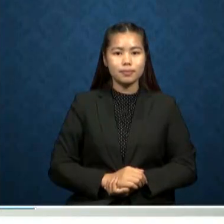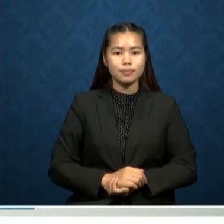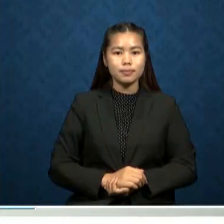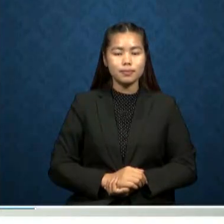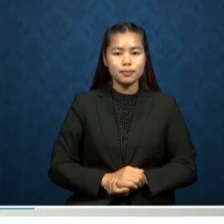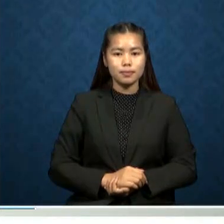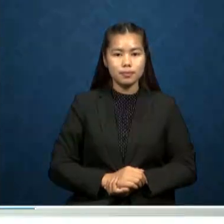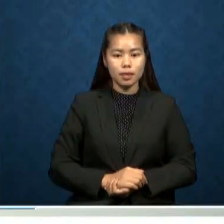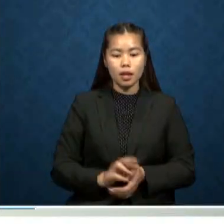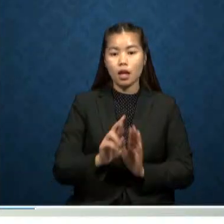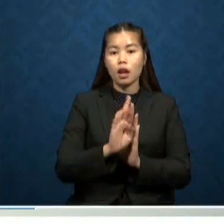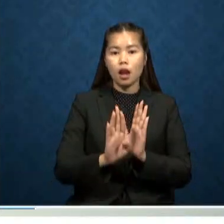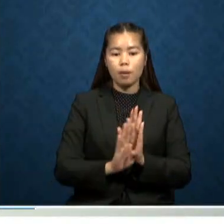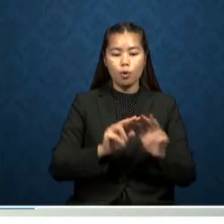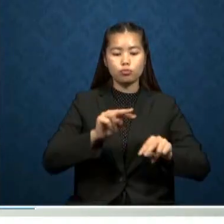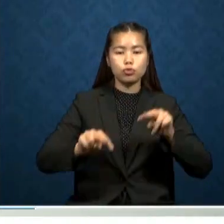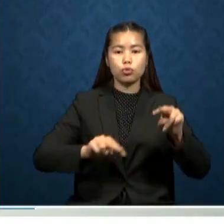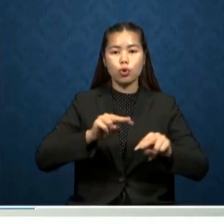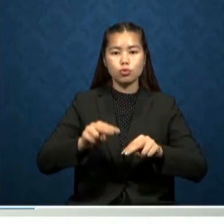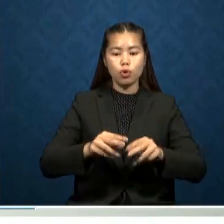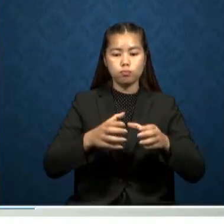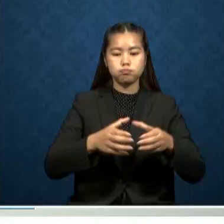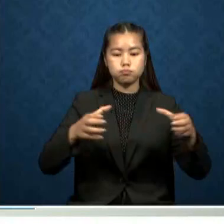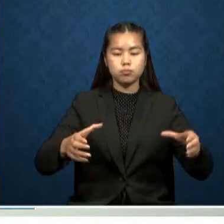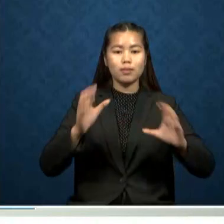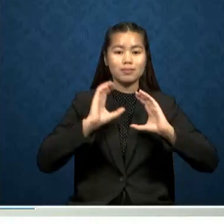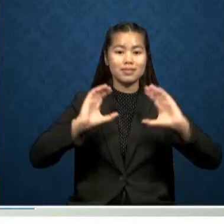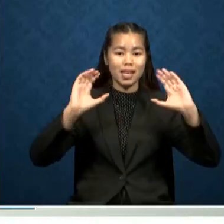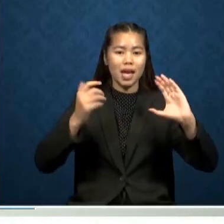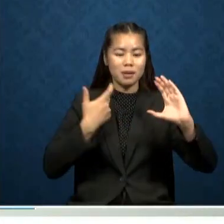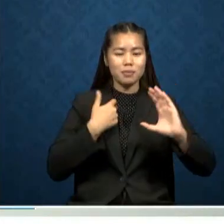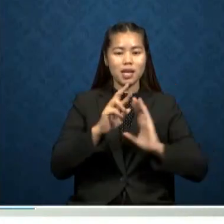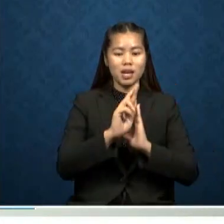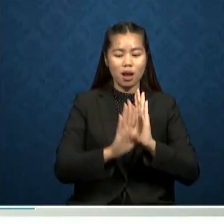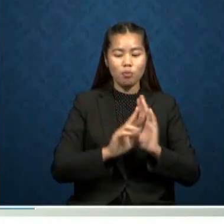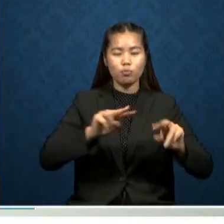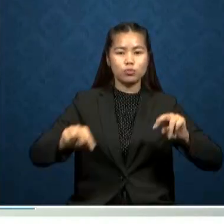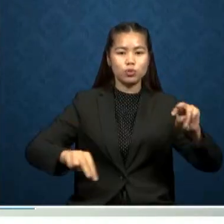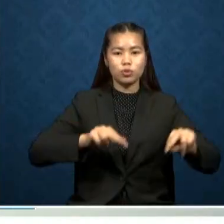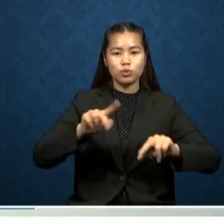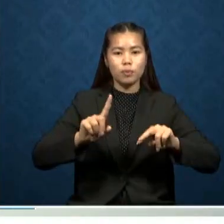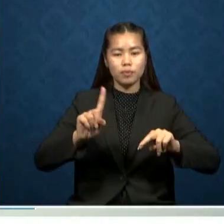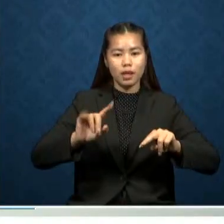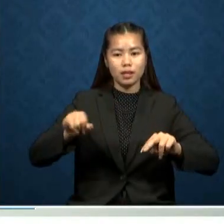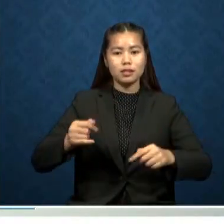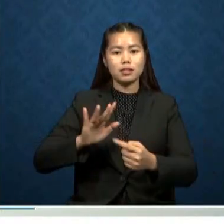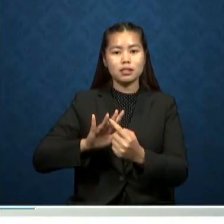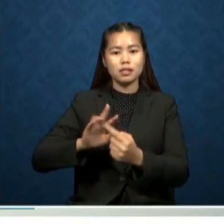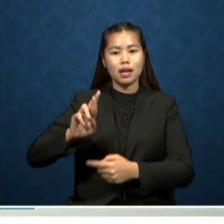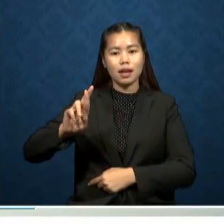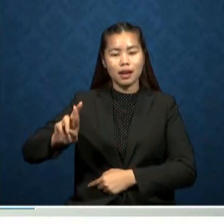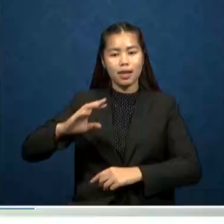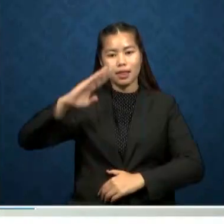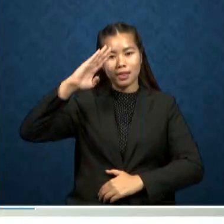ตรวจสอบการบริหารราชการในกองทัพมีระบบตรวจราชการโดยเจรทหารทำหน้าที่